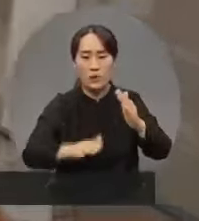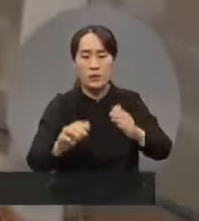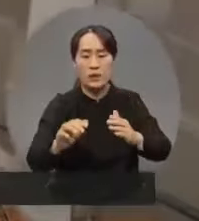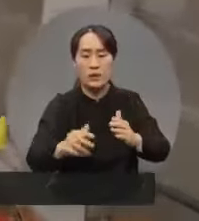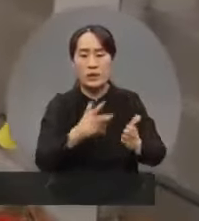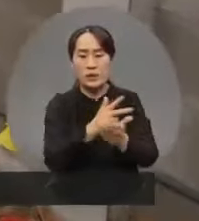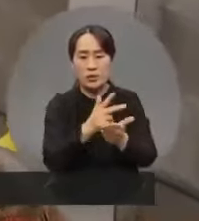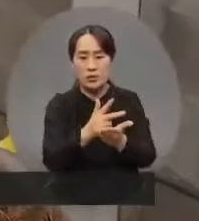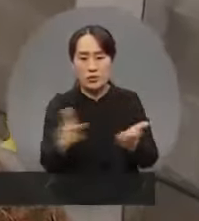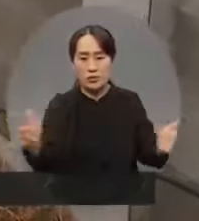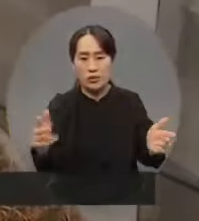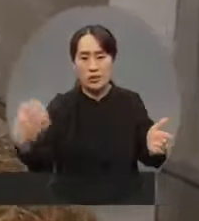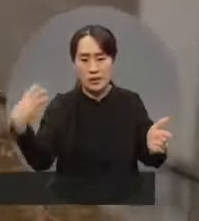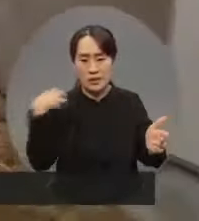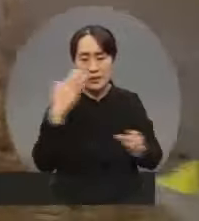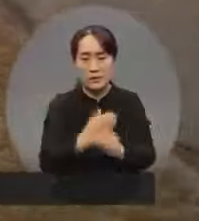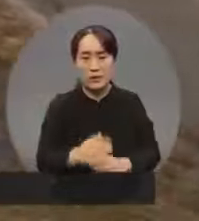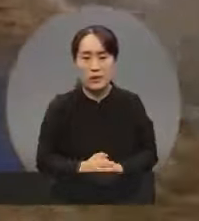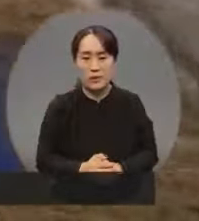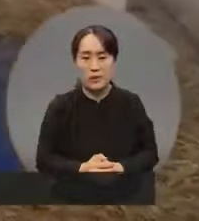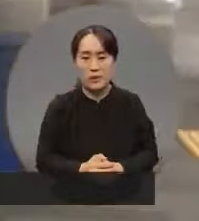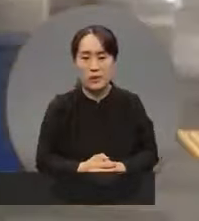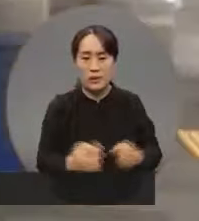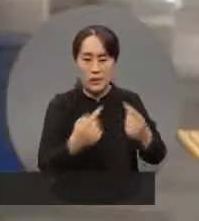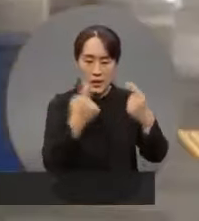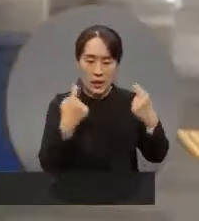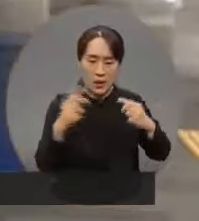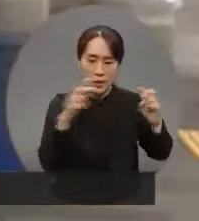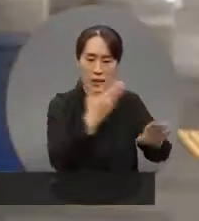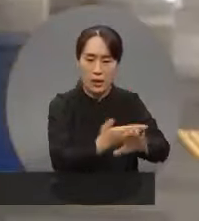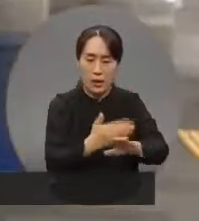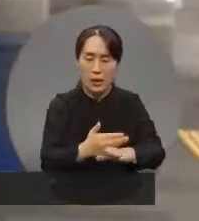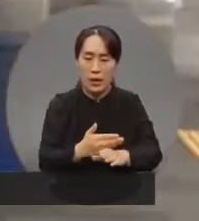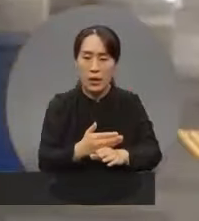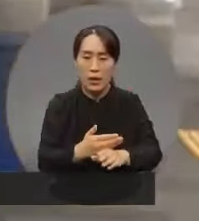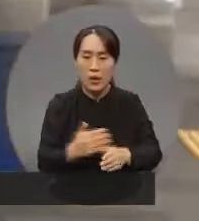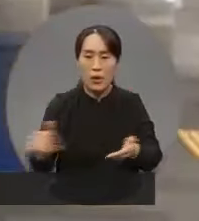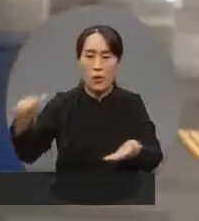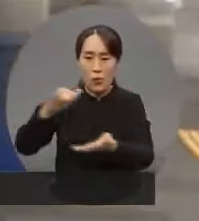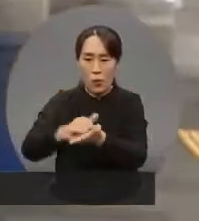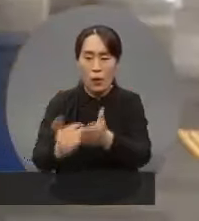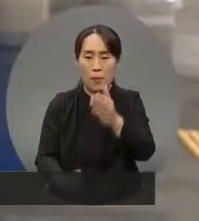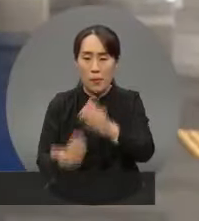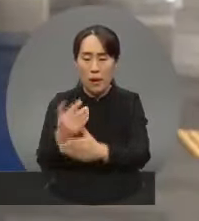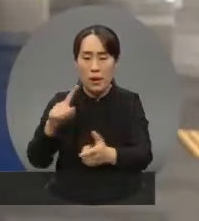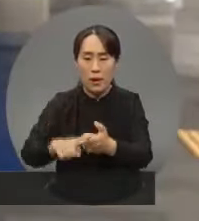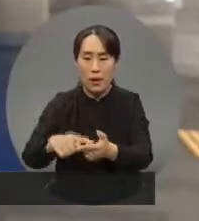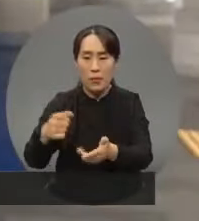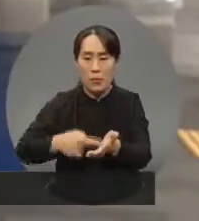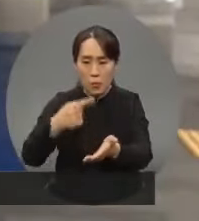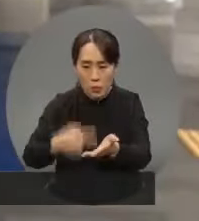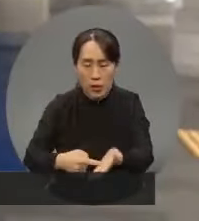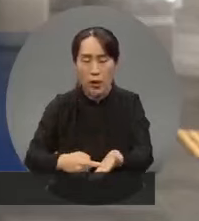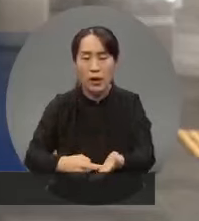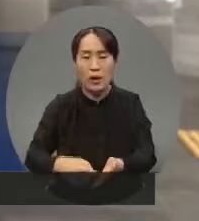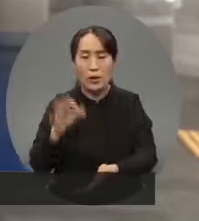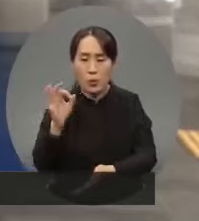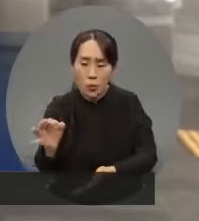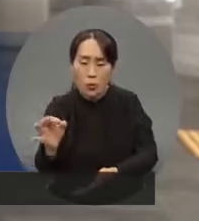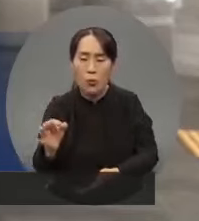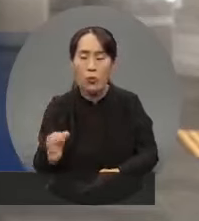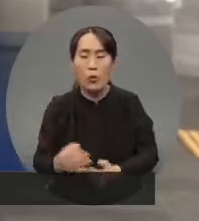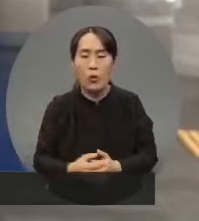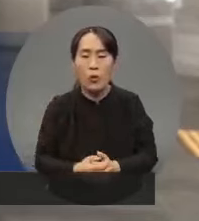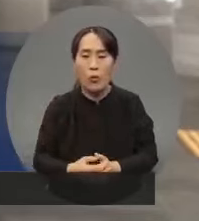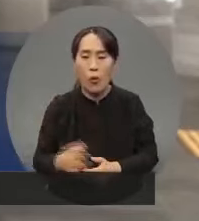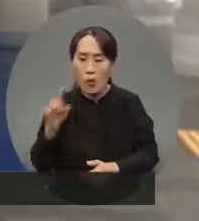대행을 맡고 있습니다. 사설 주차 대행과 달리 공항에서 발생하는 사고에 대해서는 보상 범위, 보상 금액